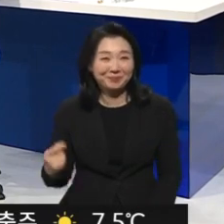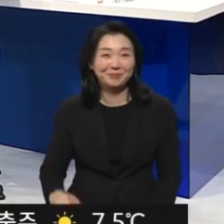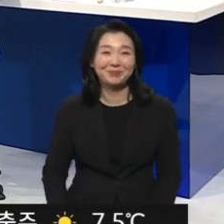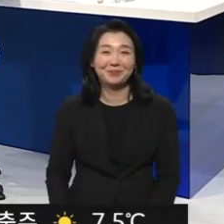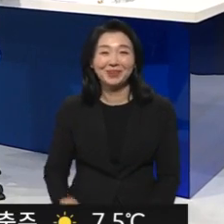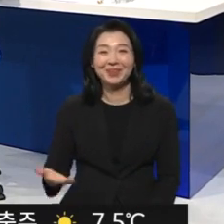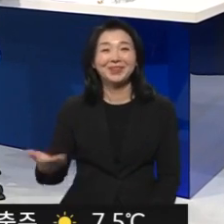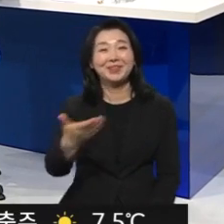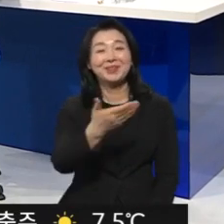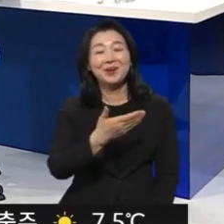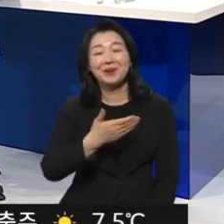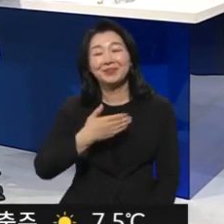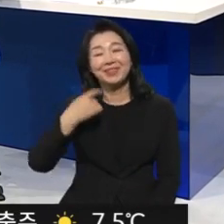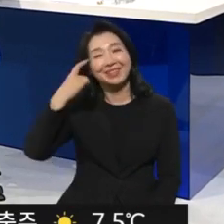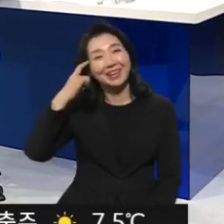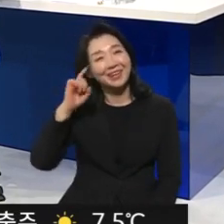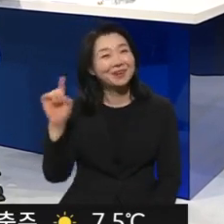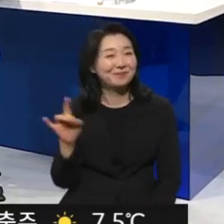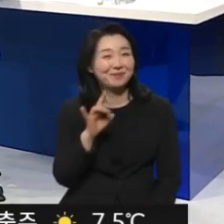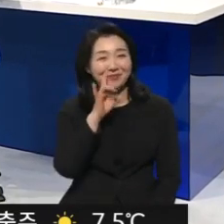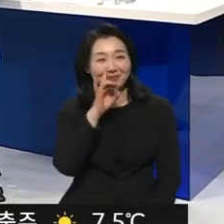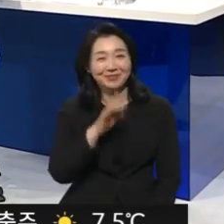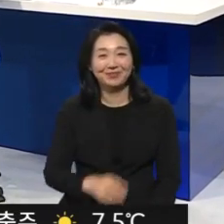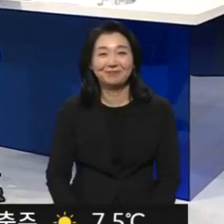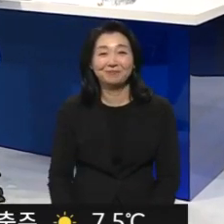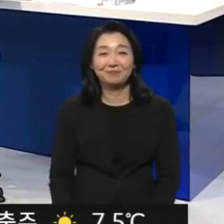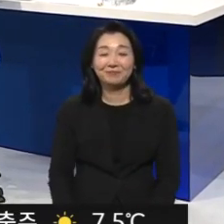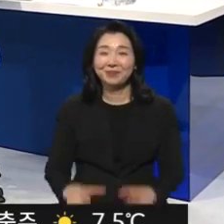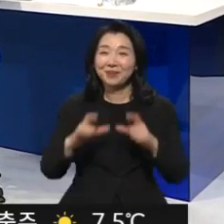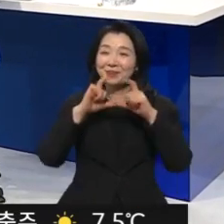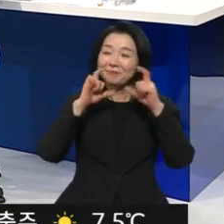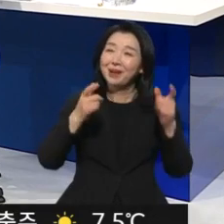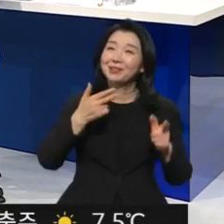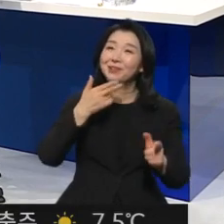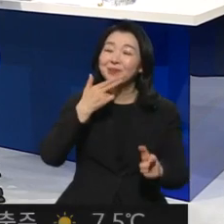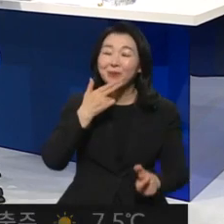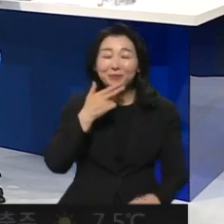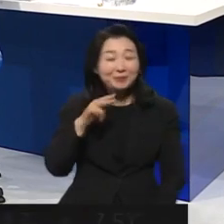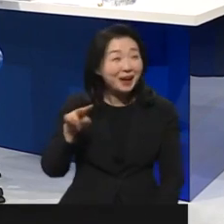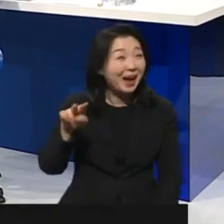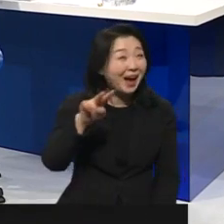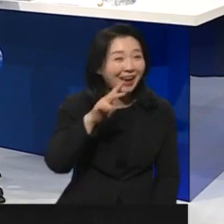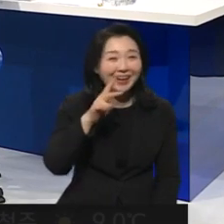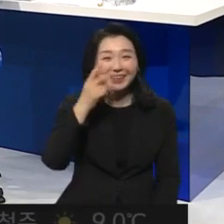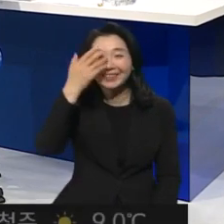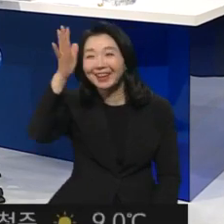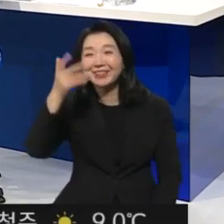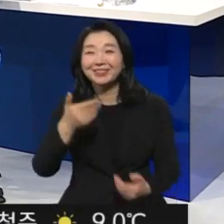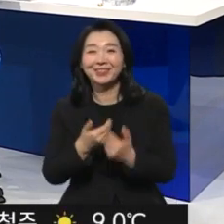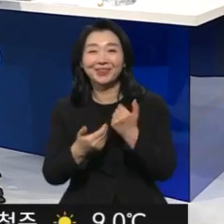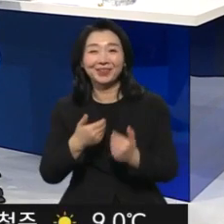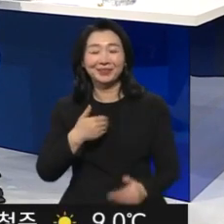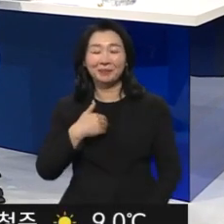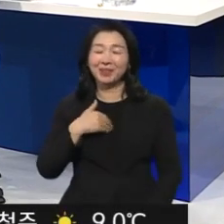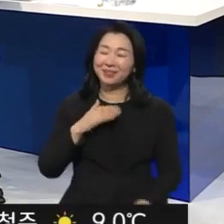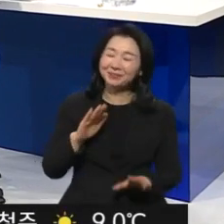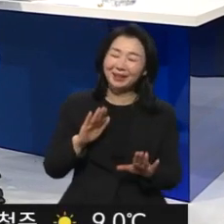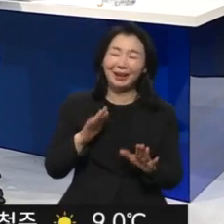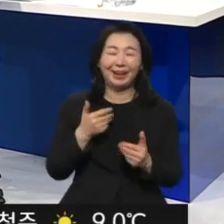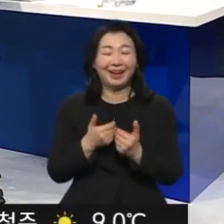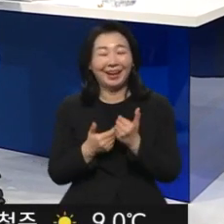우리 정의원분들은 어떠신지 궁금합니다. 마스크 없는 풍경이 아직 조금 낯설어서 사실 저는 좀 적응을 하고